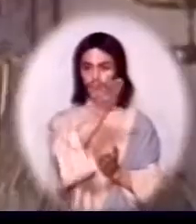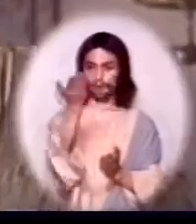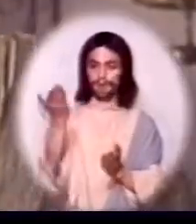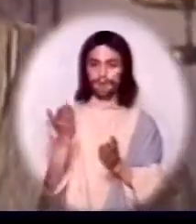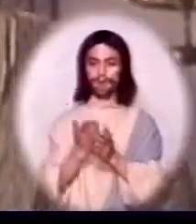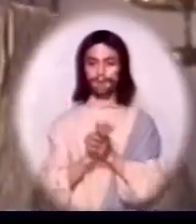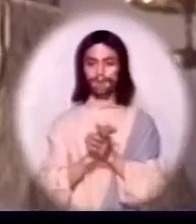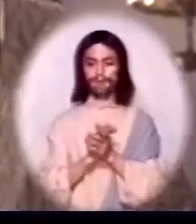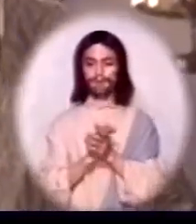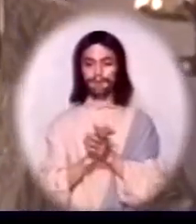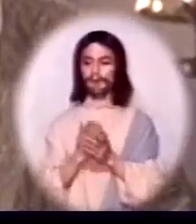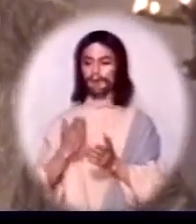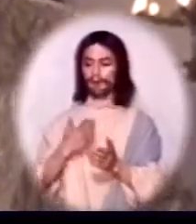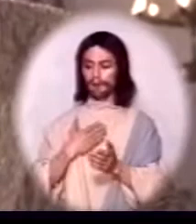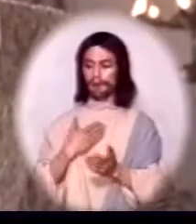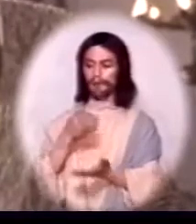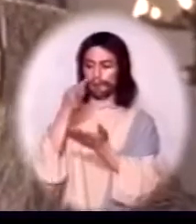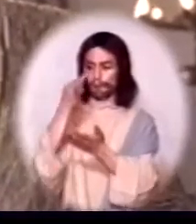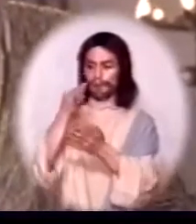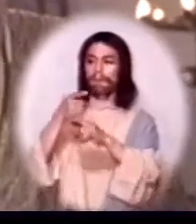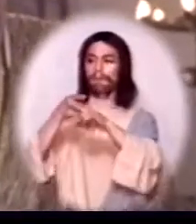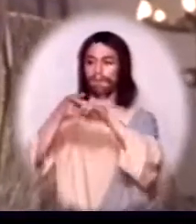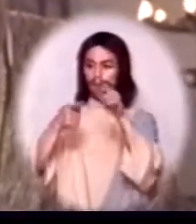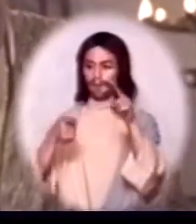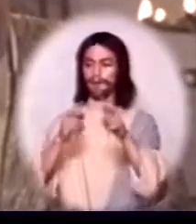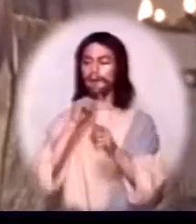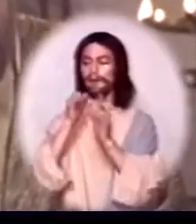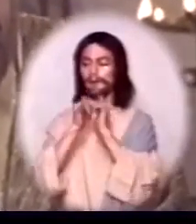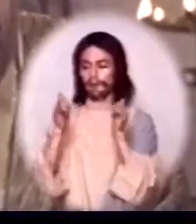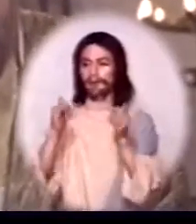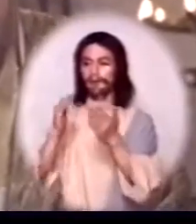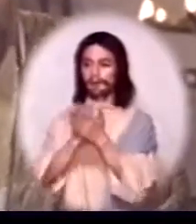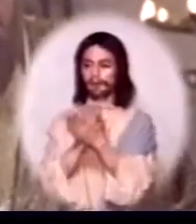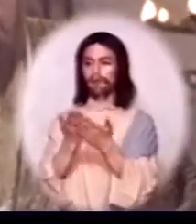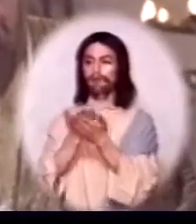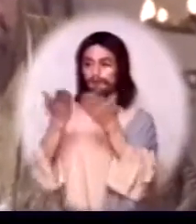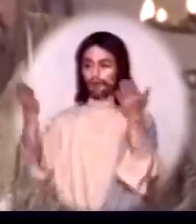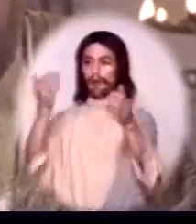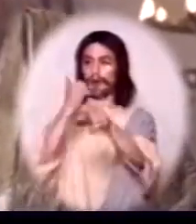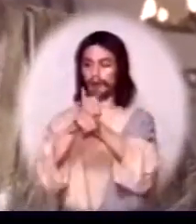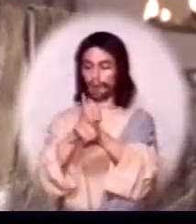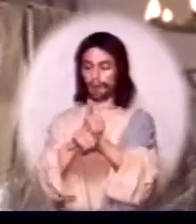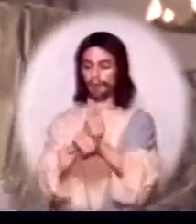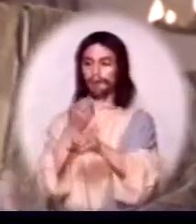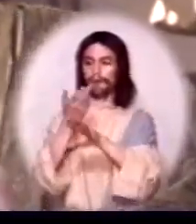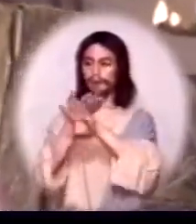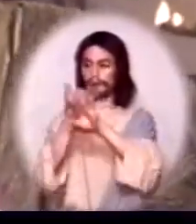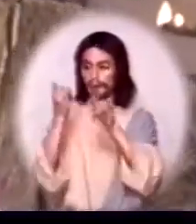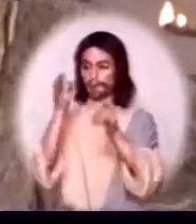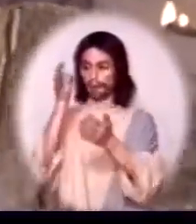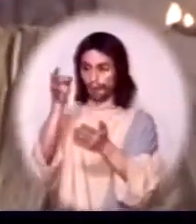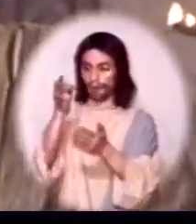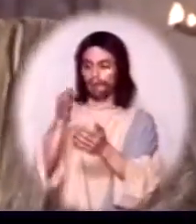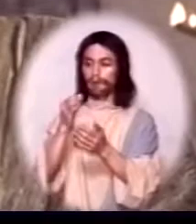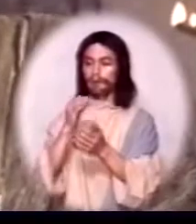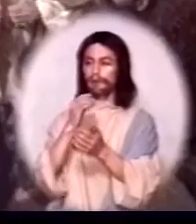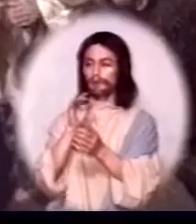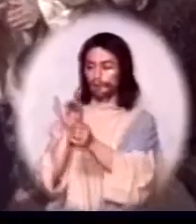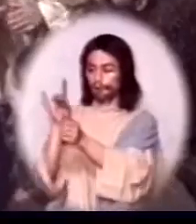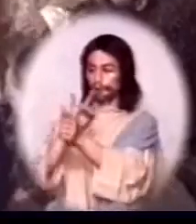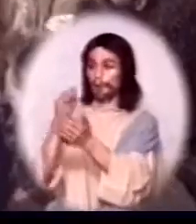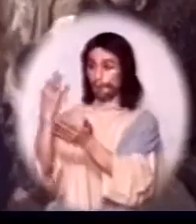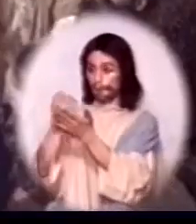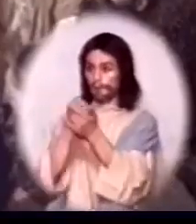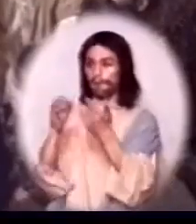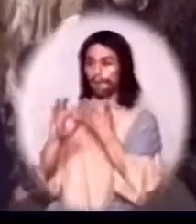여러분, 제 소유의 절반을 가난한 사람들에게 나누어주고 남의 돈을 속여